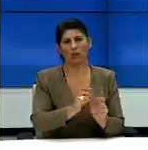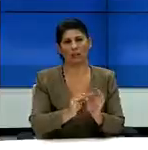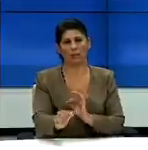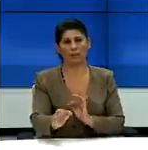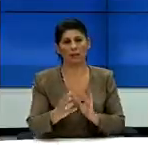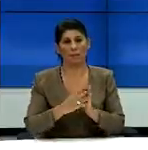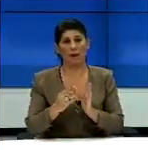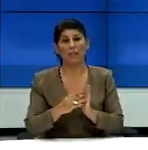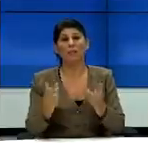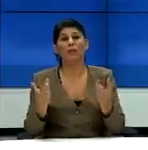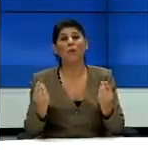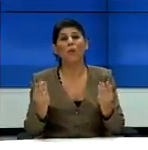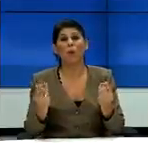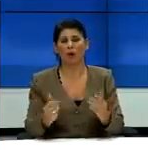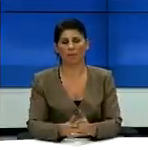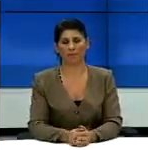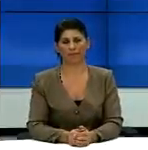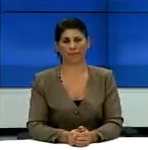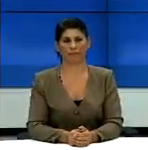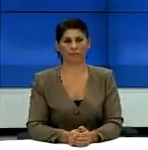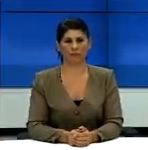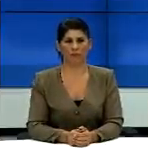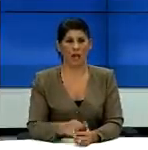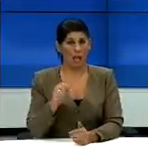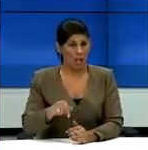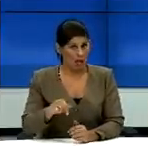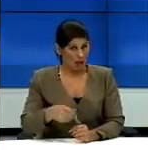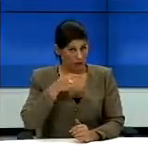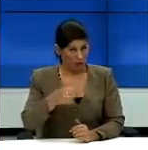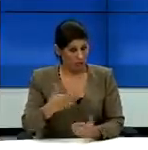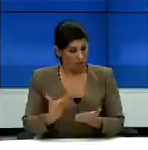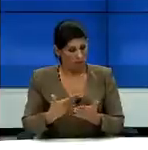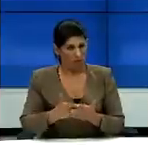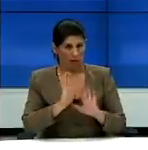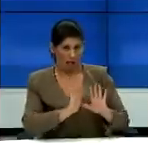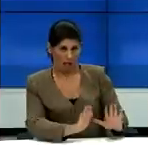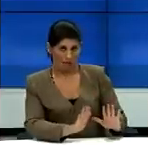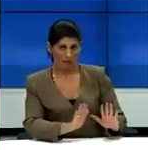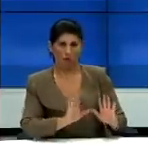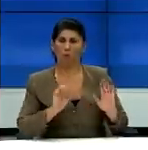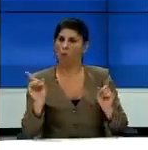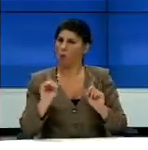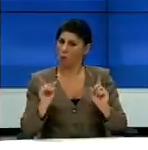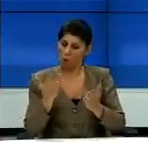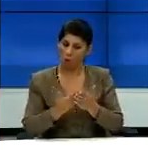πολλά. Θα θελήσω να τεκμηριώσω αυτή την κριτική, όχι να την αφήσω να